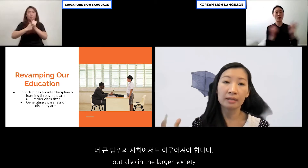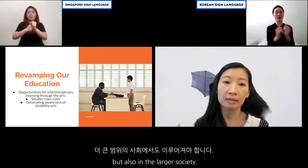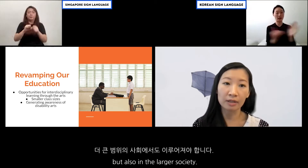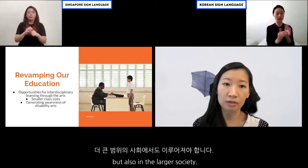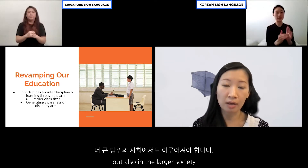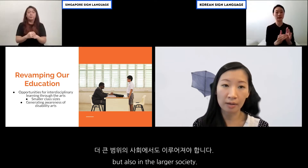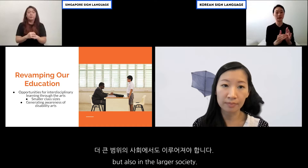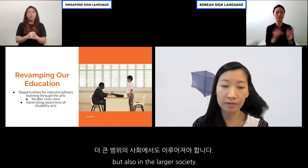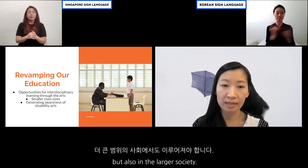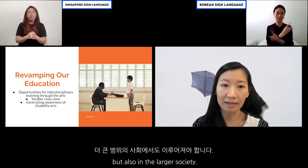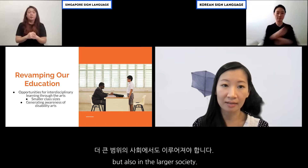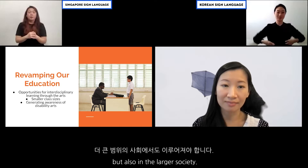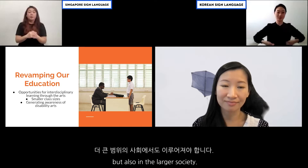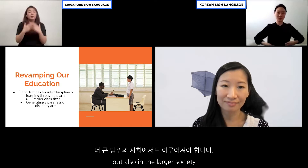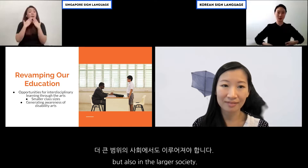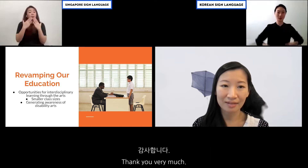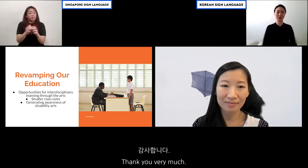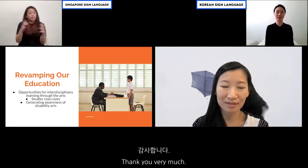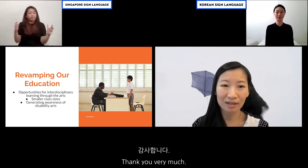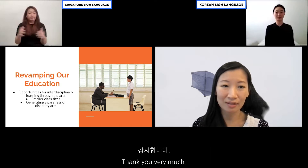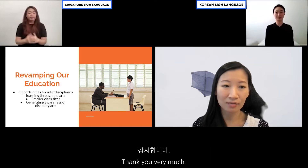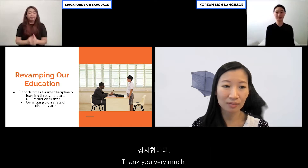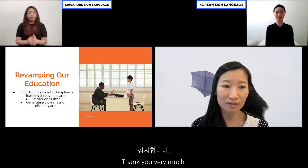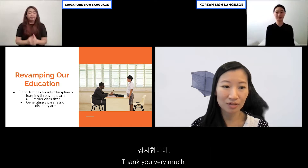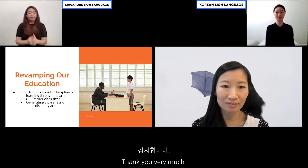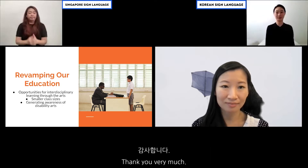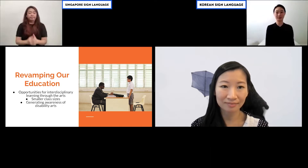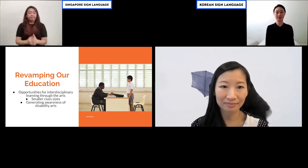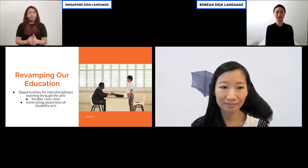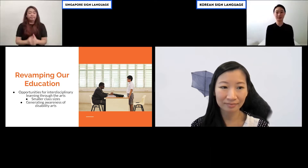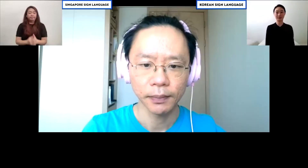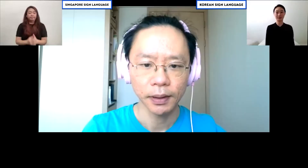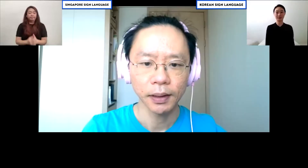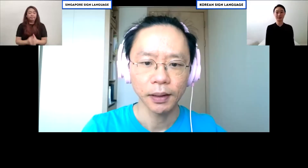in the larger society. Yeah. So thank you very much.